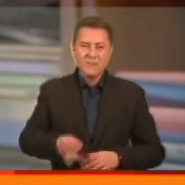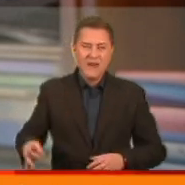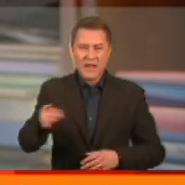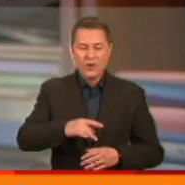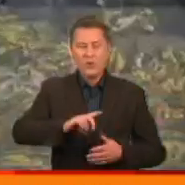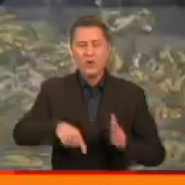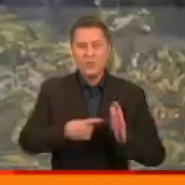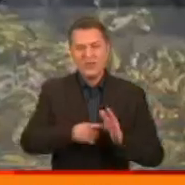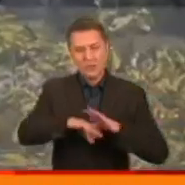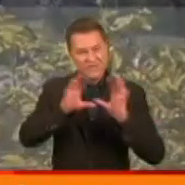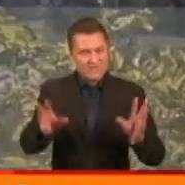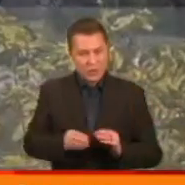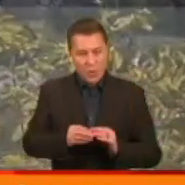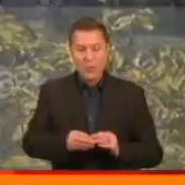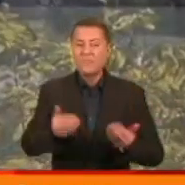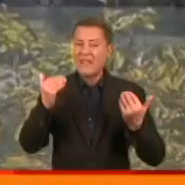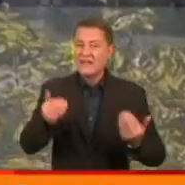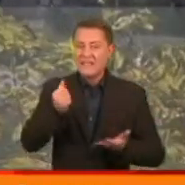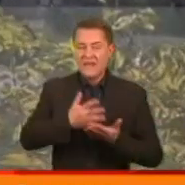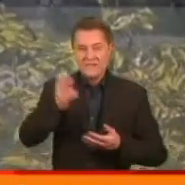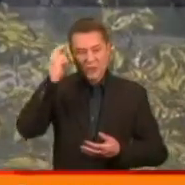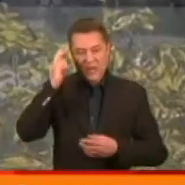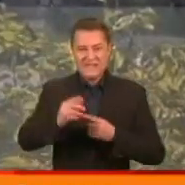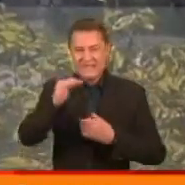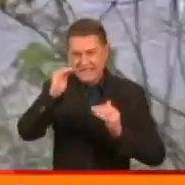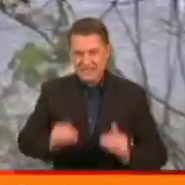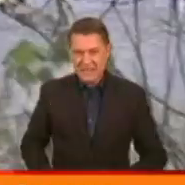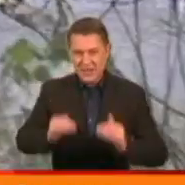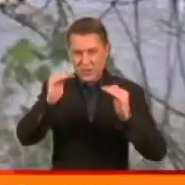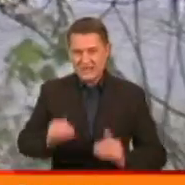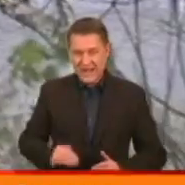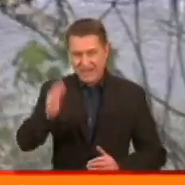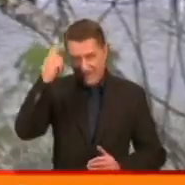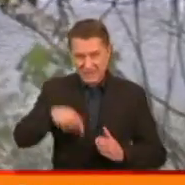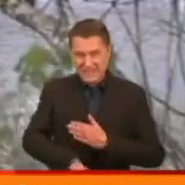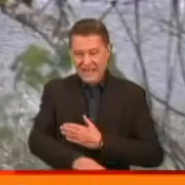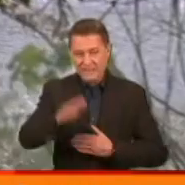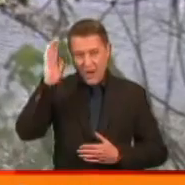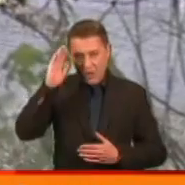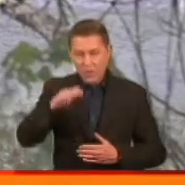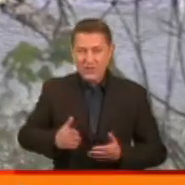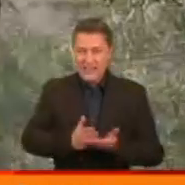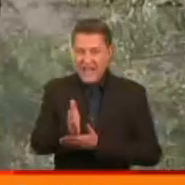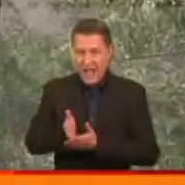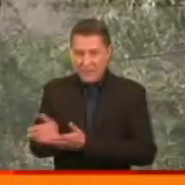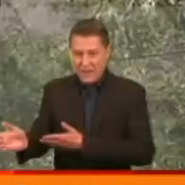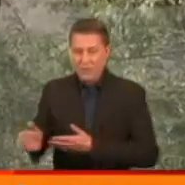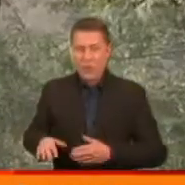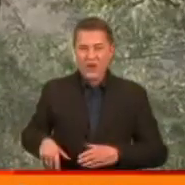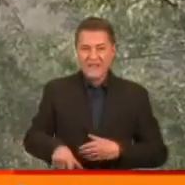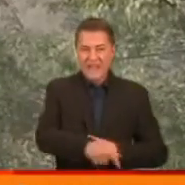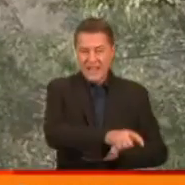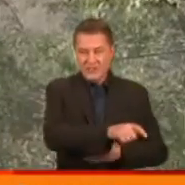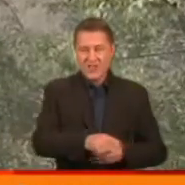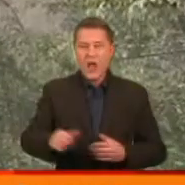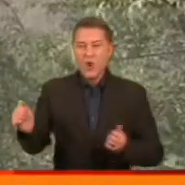місту в цілому. Каже, нині у столиці постійно змінюється рівень підземних вод і напрямки їхніх течій. Далі нас чекає усушення одних